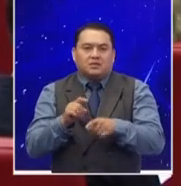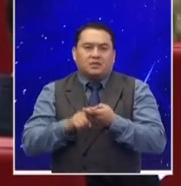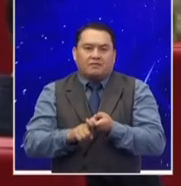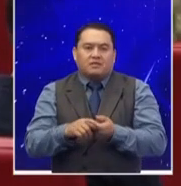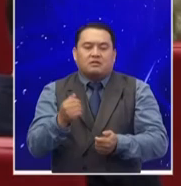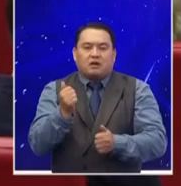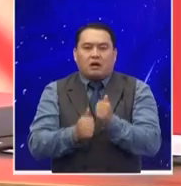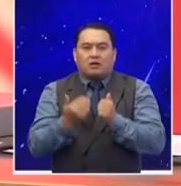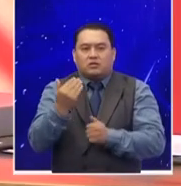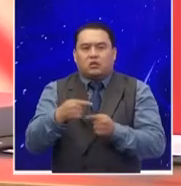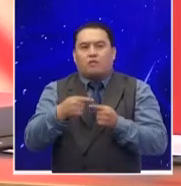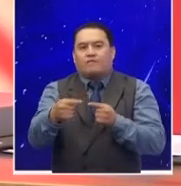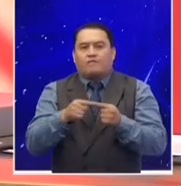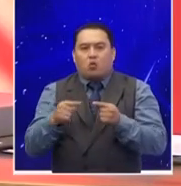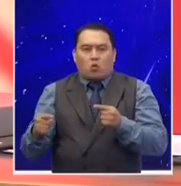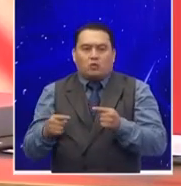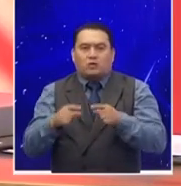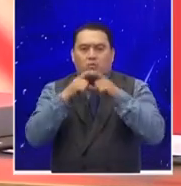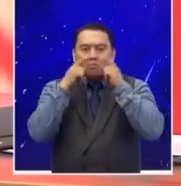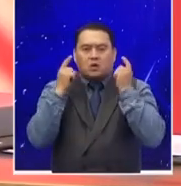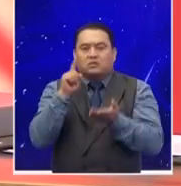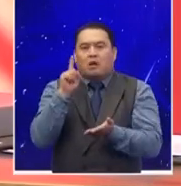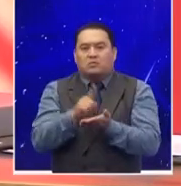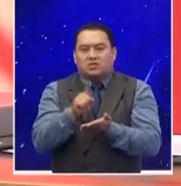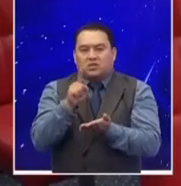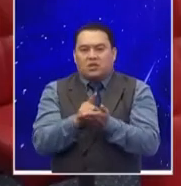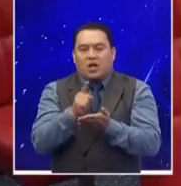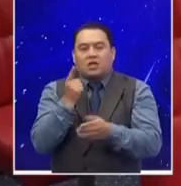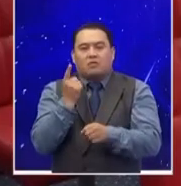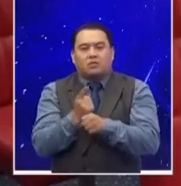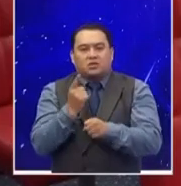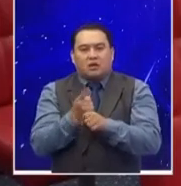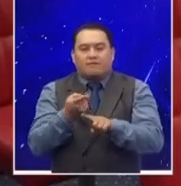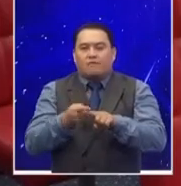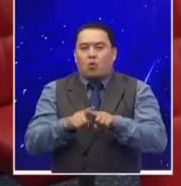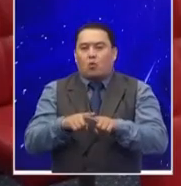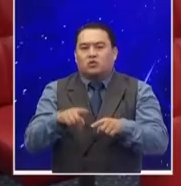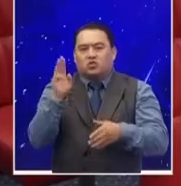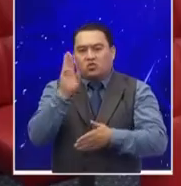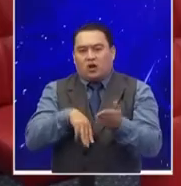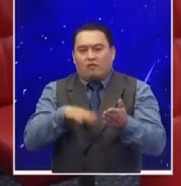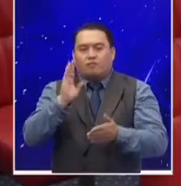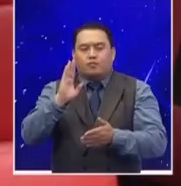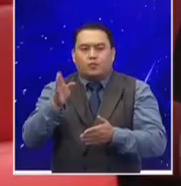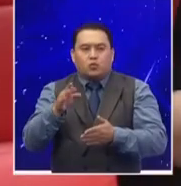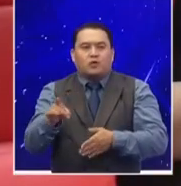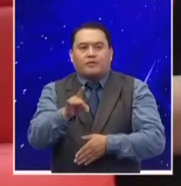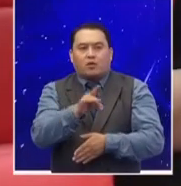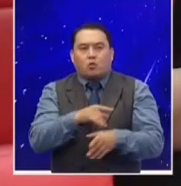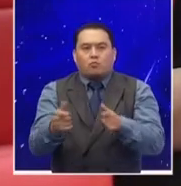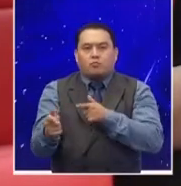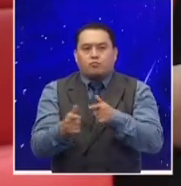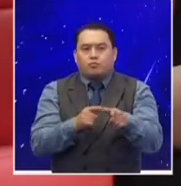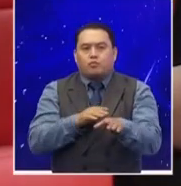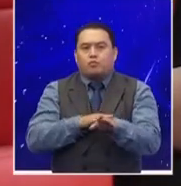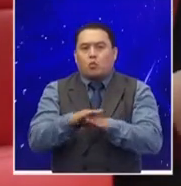каждого из нас. Социальное дистанцирование и ношение масок обязательно, предупреждают медики, иначе грозит штраф. В остальном регионы в полной готовности.